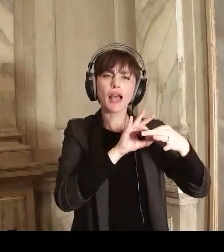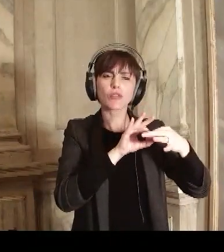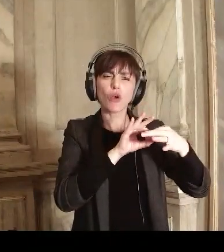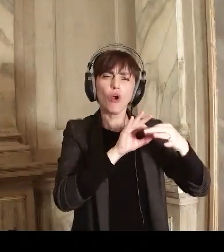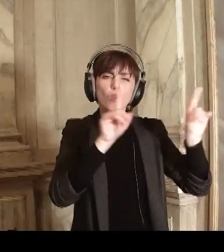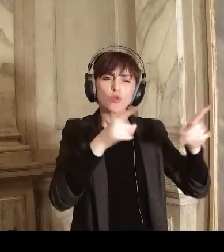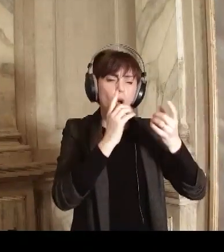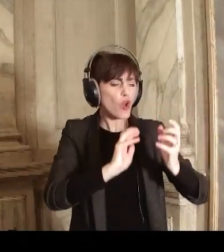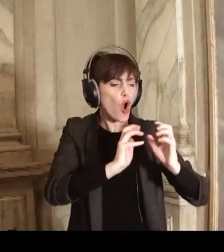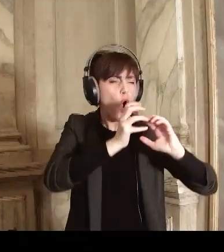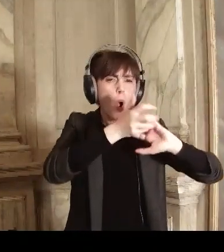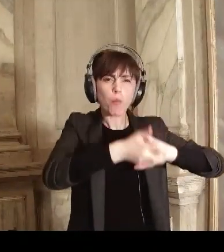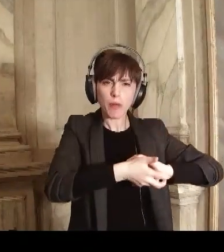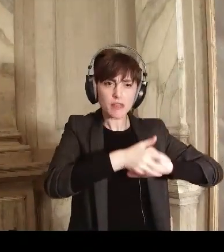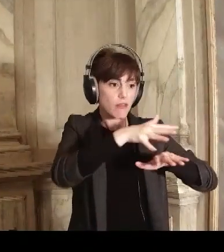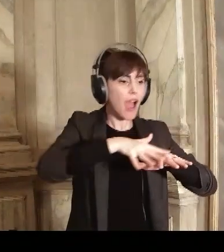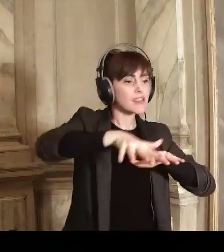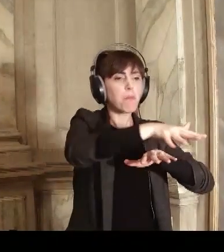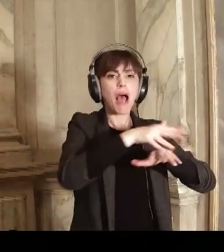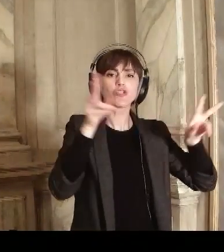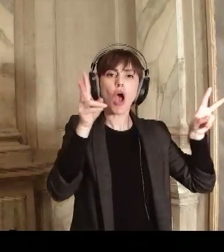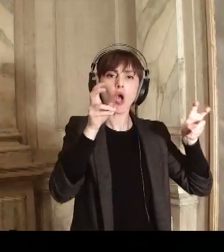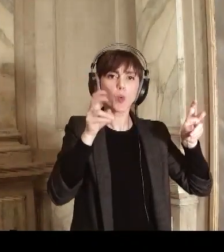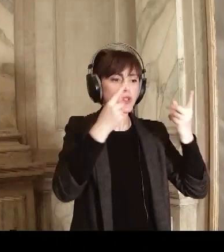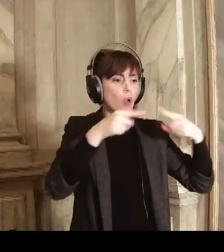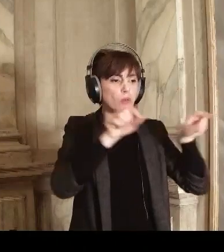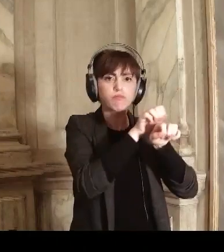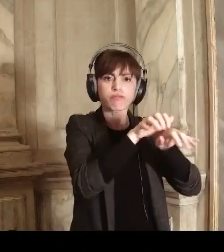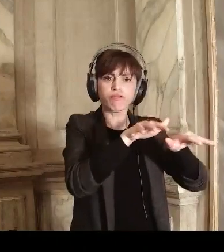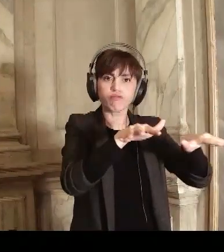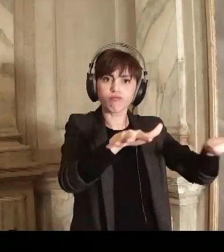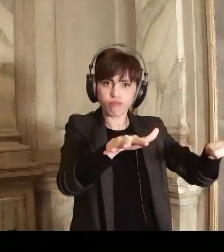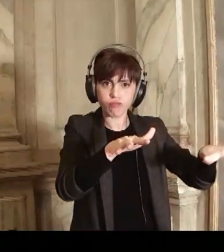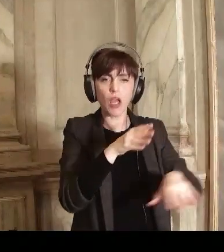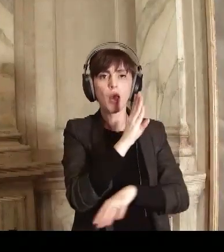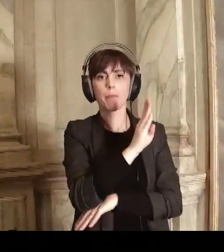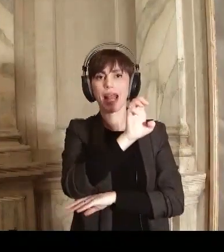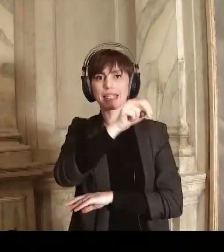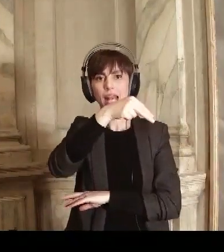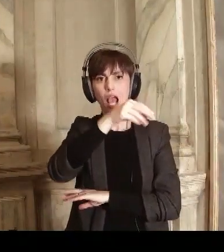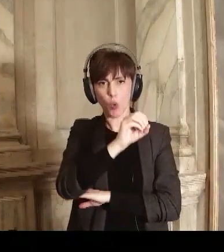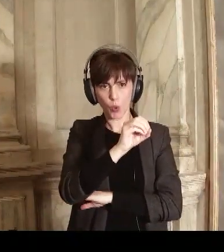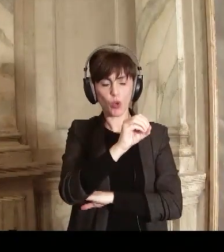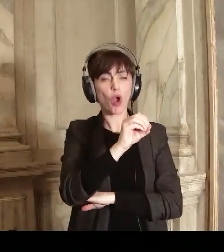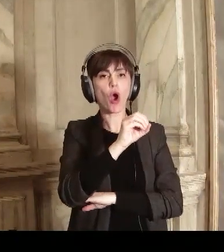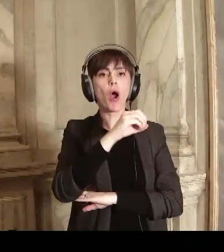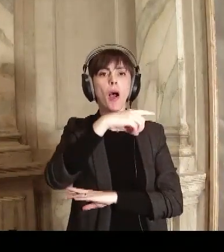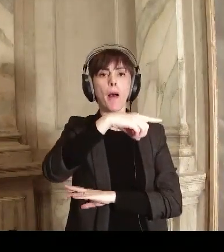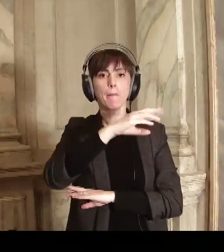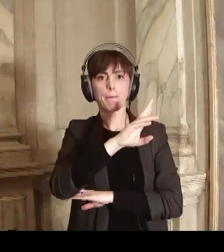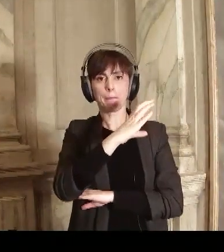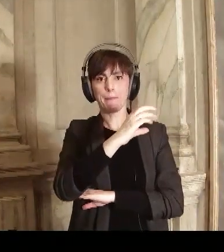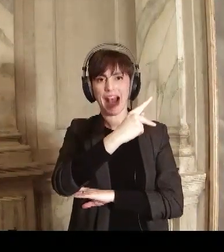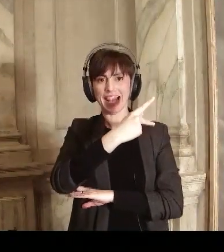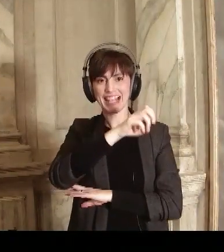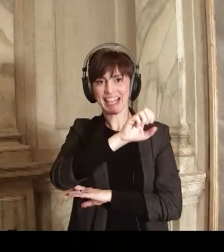del suono nello spazio acustico. Sono commissioni a Brian Eno, Miller Packett, Francesca Veronelli, Johanna Bailey,